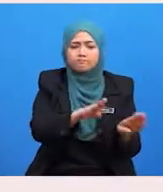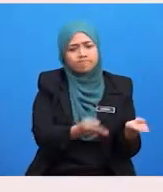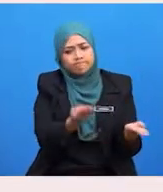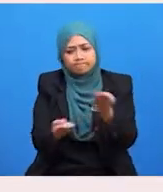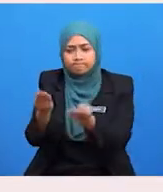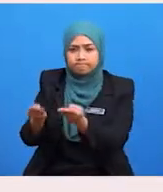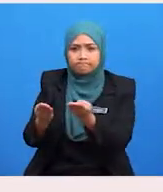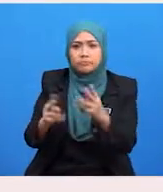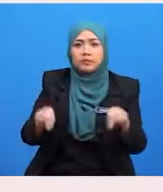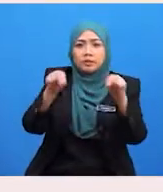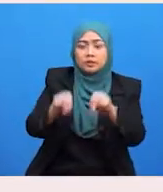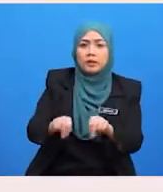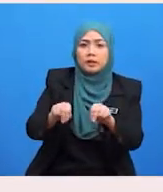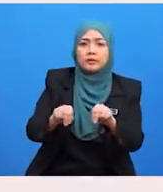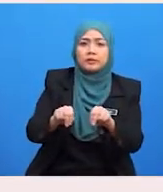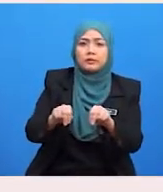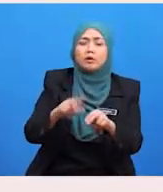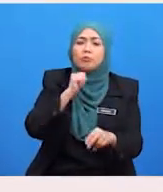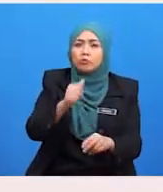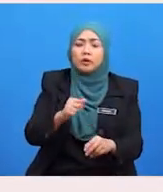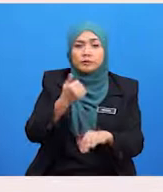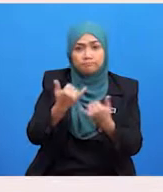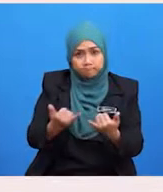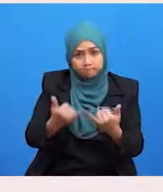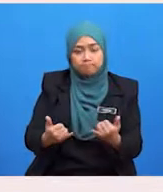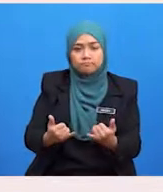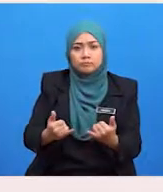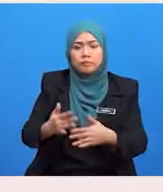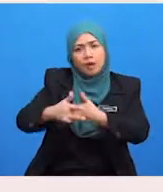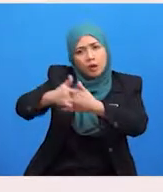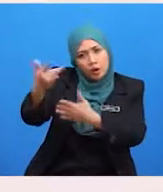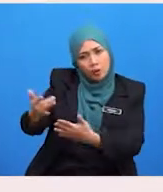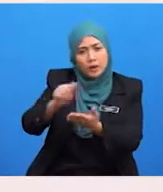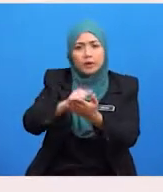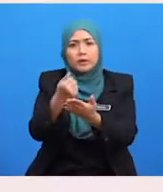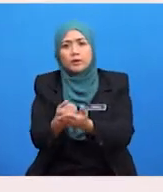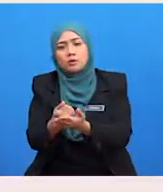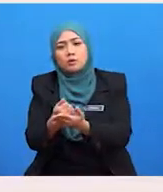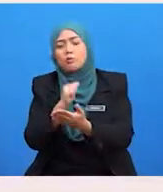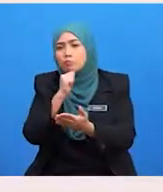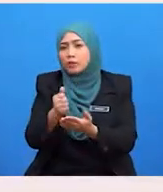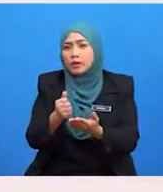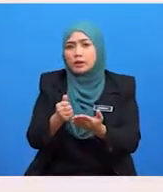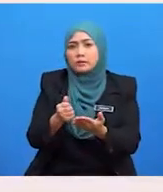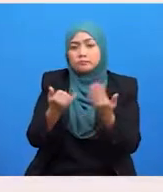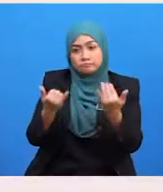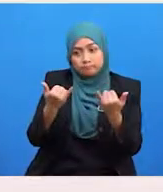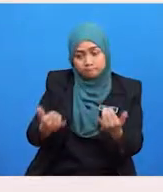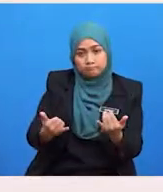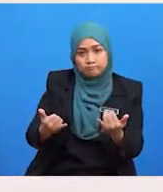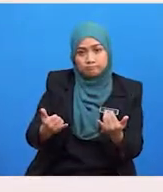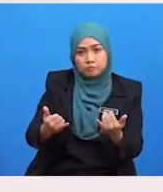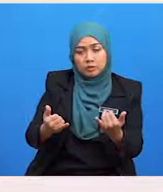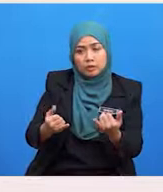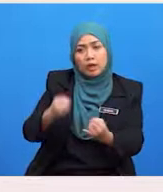nilai aset bukan semasa pada awal tempoh perakaunan dengan nilai aset bukan semasa pada akhir